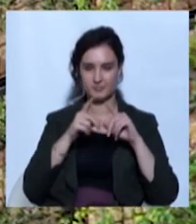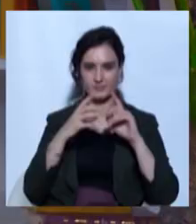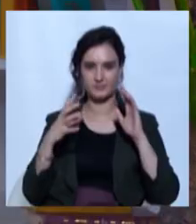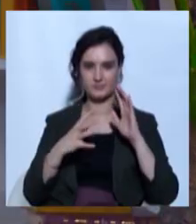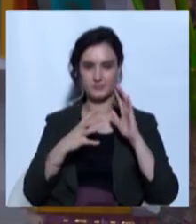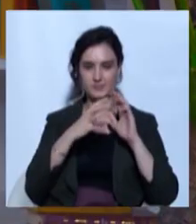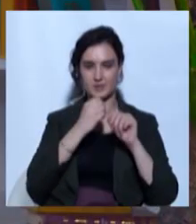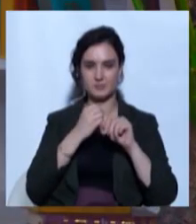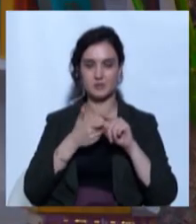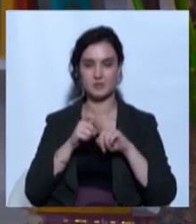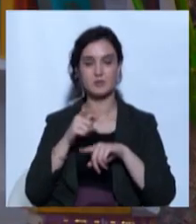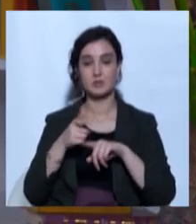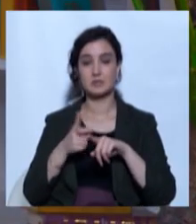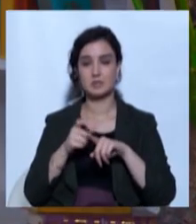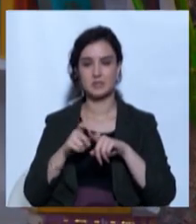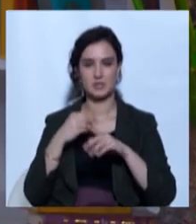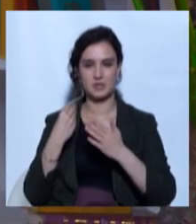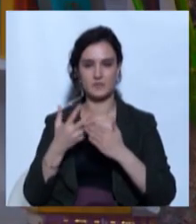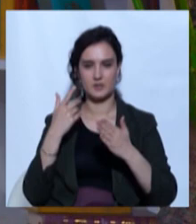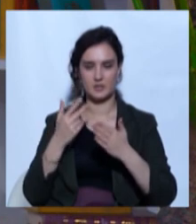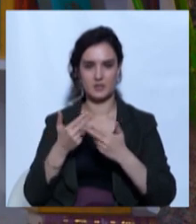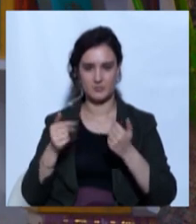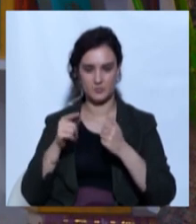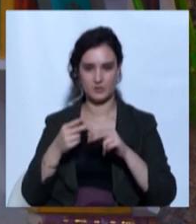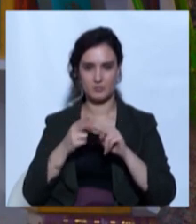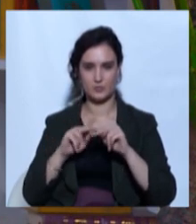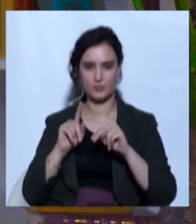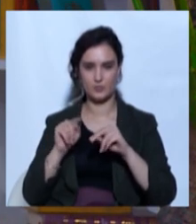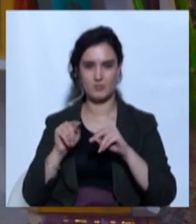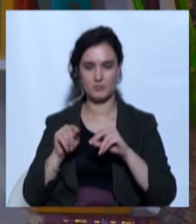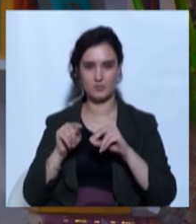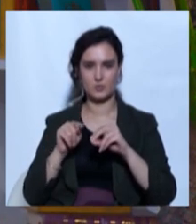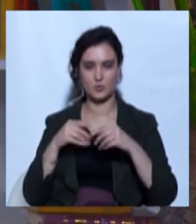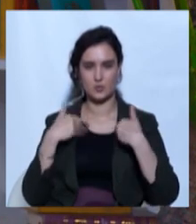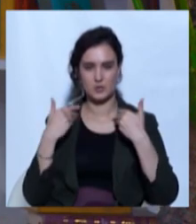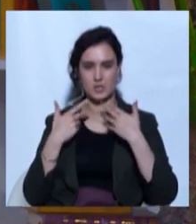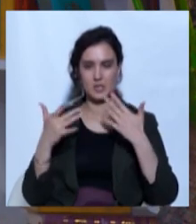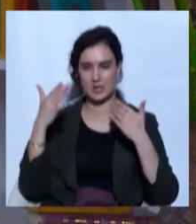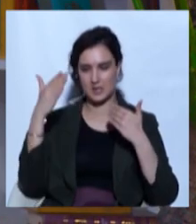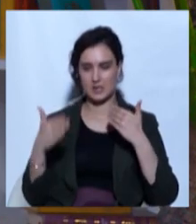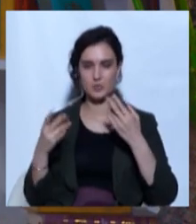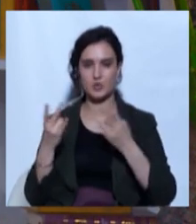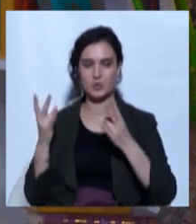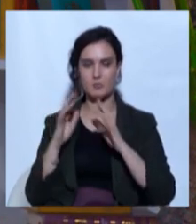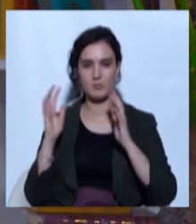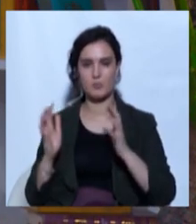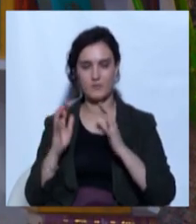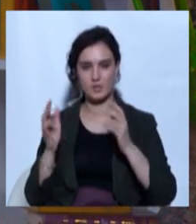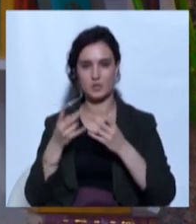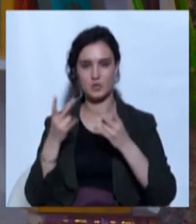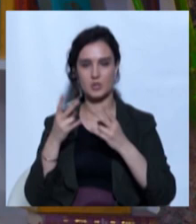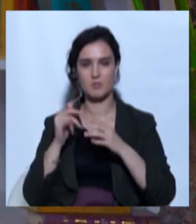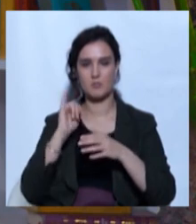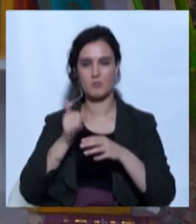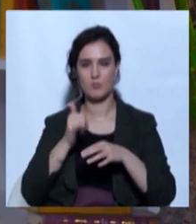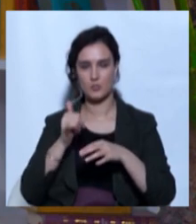ფასადზე. ეს არის ძალიან ძალიან ძვირი, რა თქმა უნდა, იმიტომ რომ ამ ცოცხალ კედლებს ჭირდება მოვლა, ჭირდება